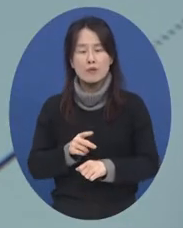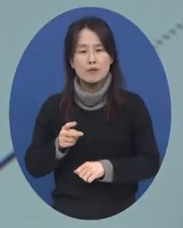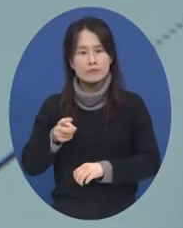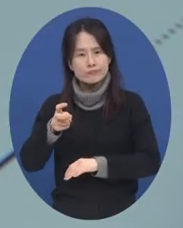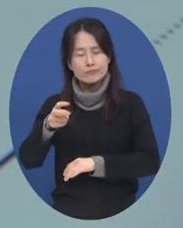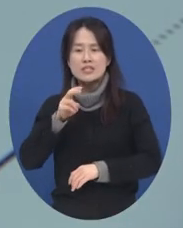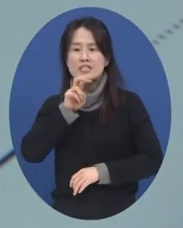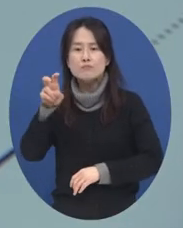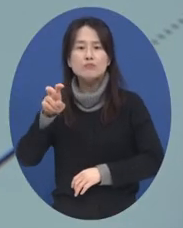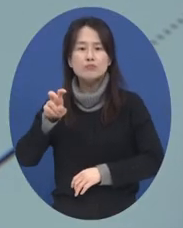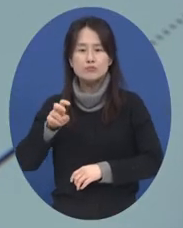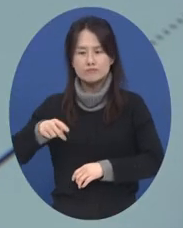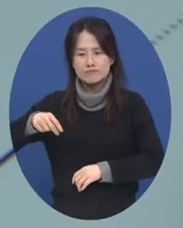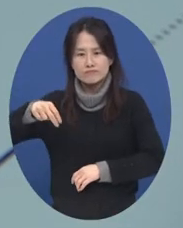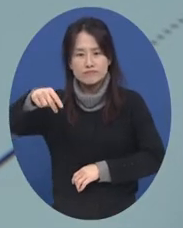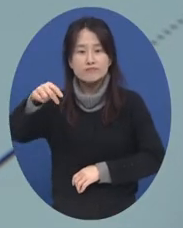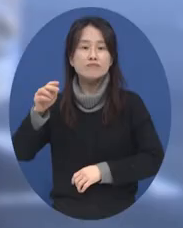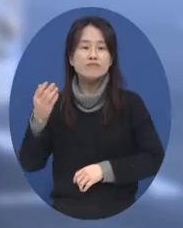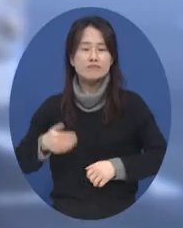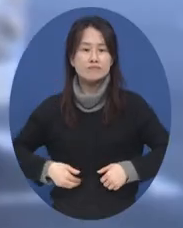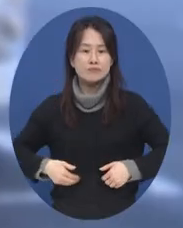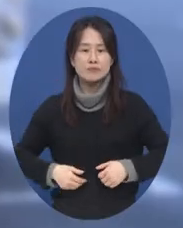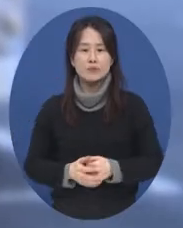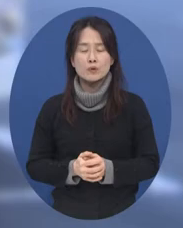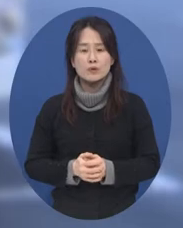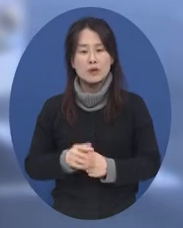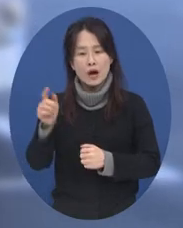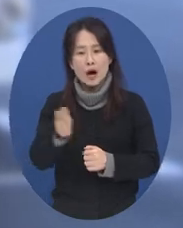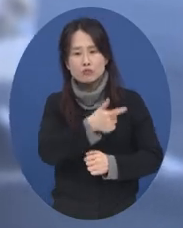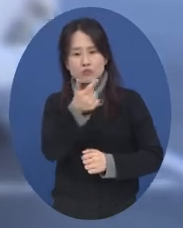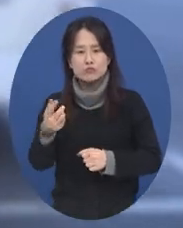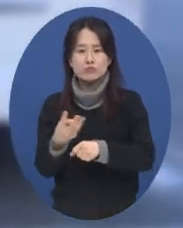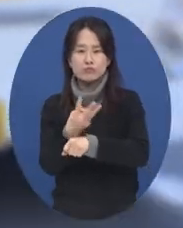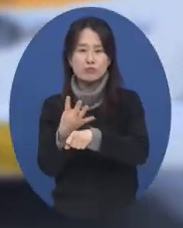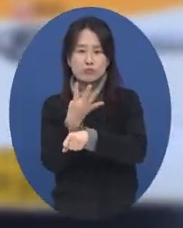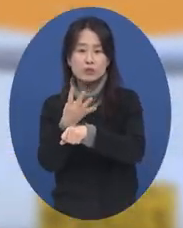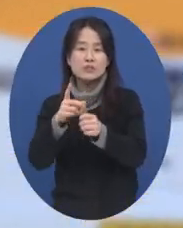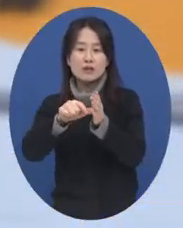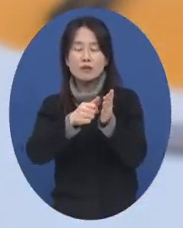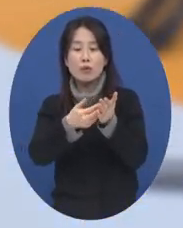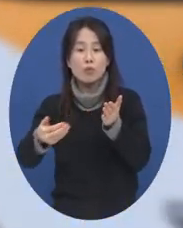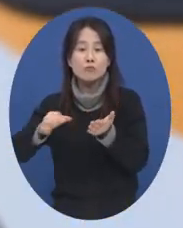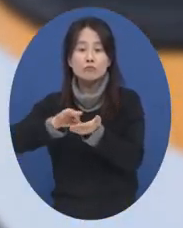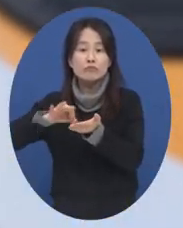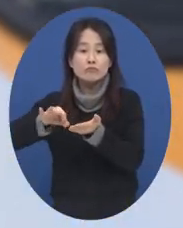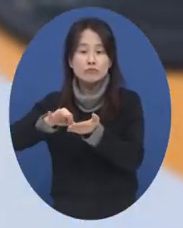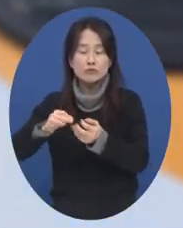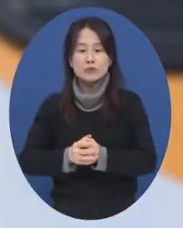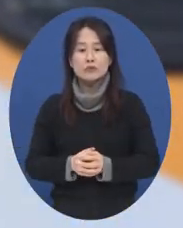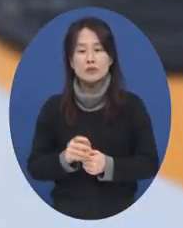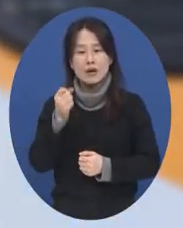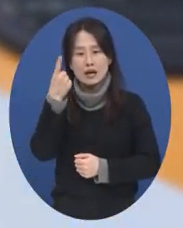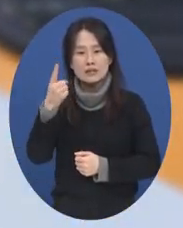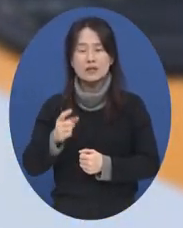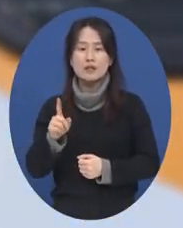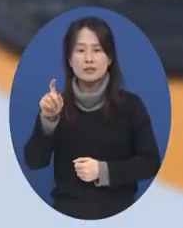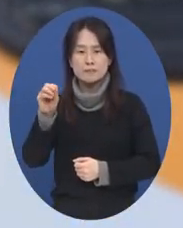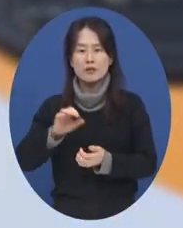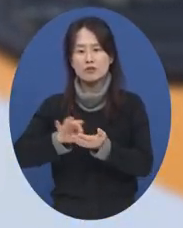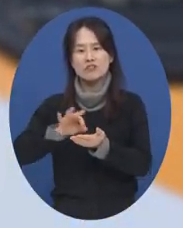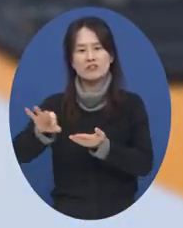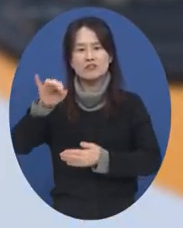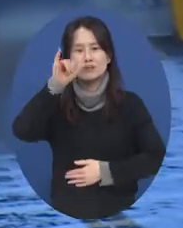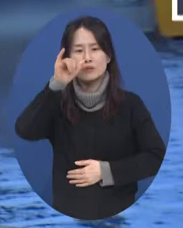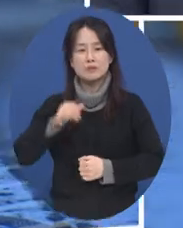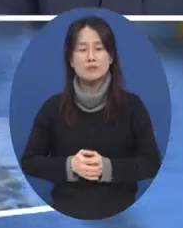번만 환승할 경우엔 20분을 걸어가야 합니다. 하루 출퇴근으로만 서너 시간이 걸리고 한 달에 나가는 교통비만 10만 원이